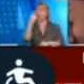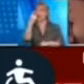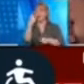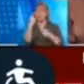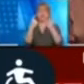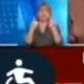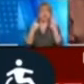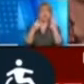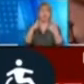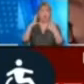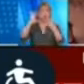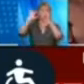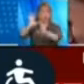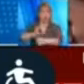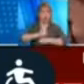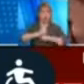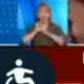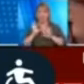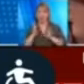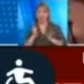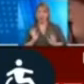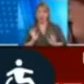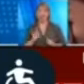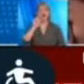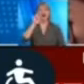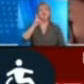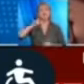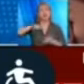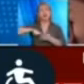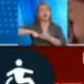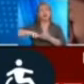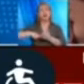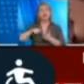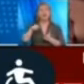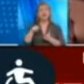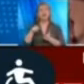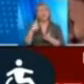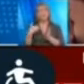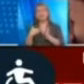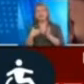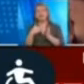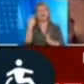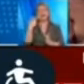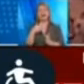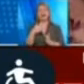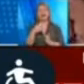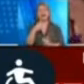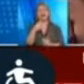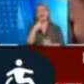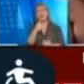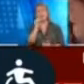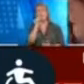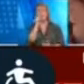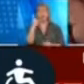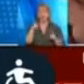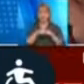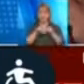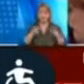לחטוף, או לחטוף, או גם וגם. אבל צריך להדגיש שהניתוח הזה היה בסדר גודל קטן יותר ממה שאנחנו